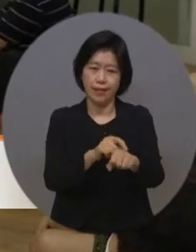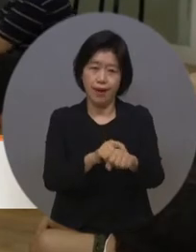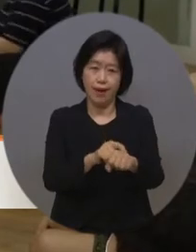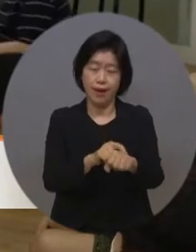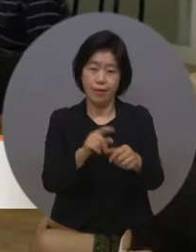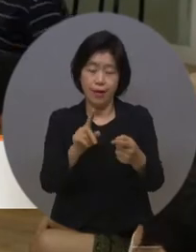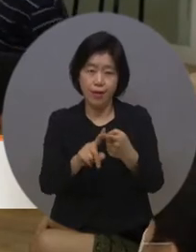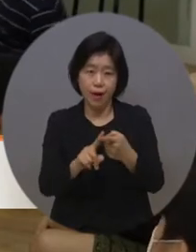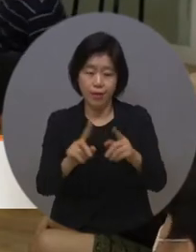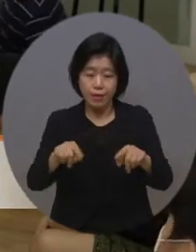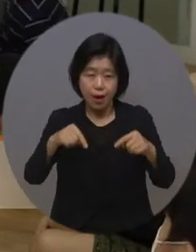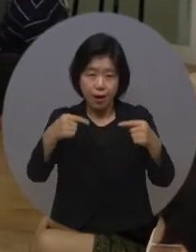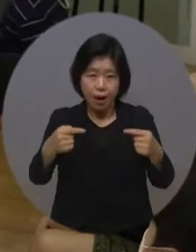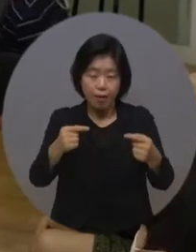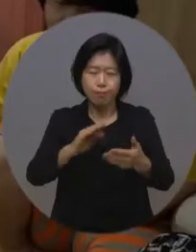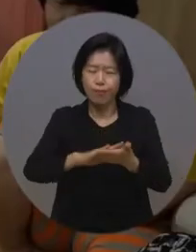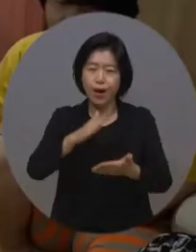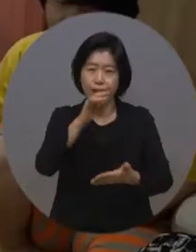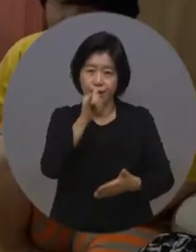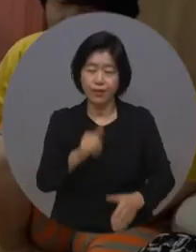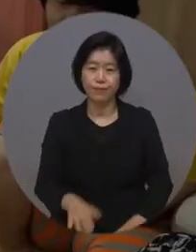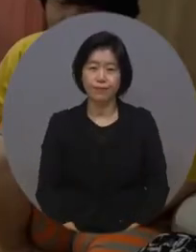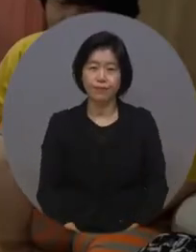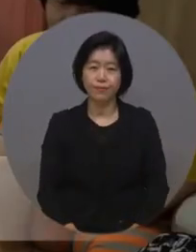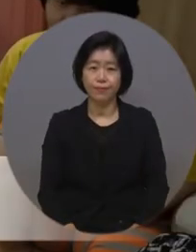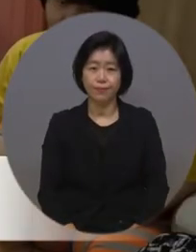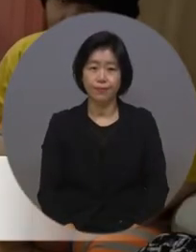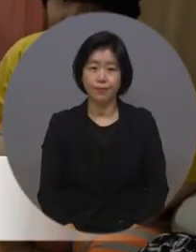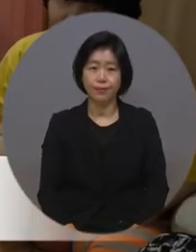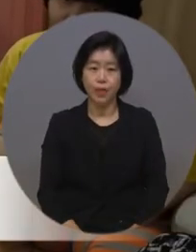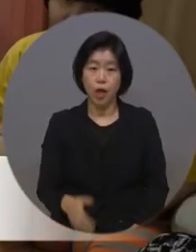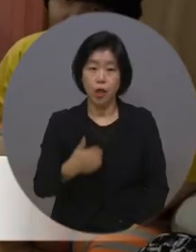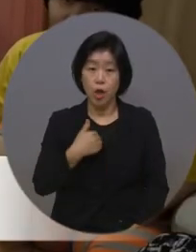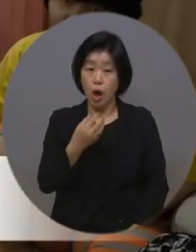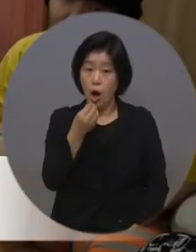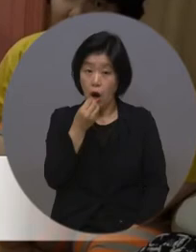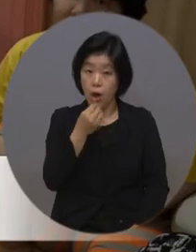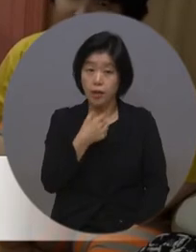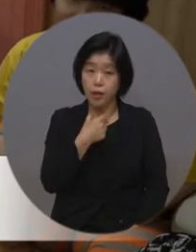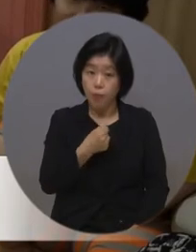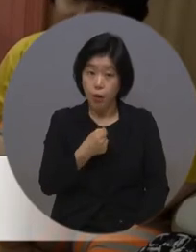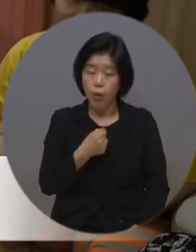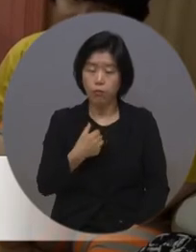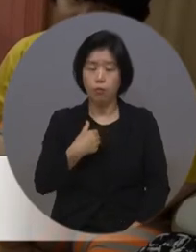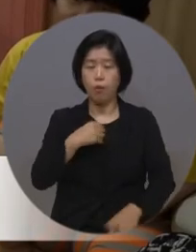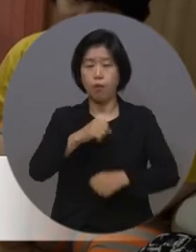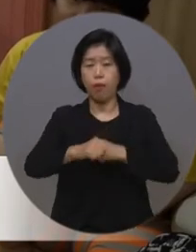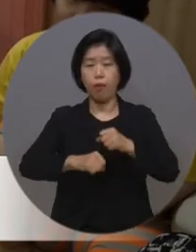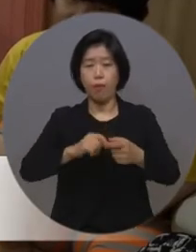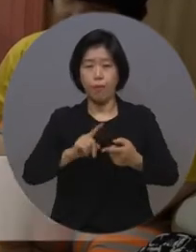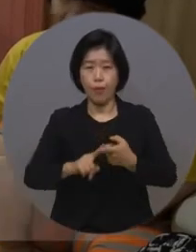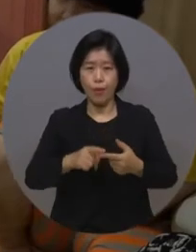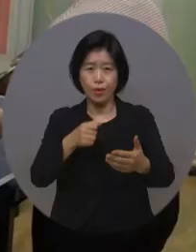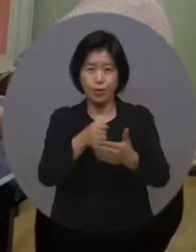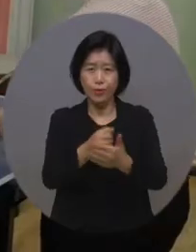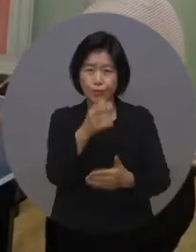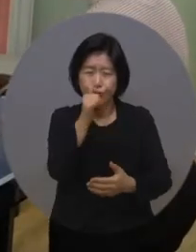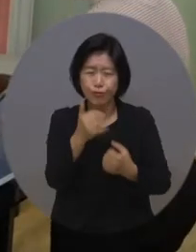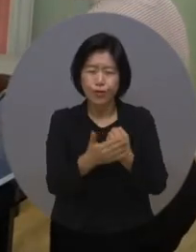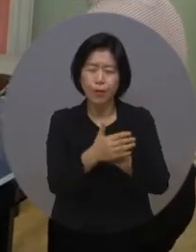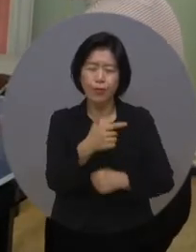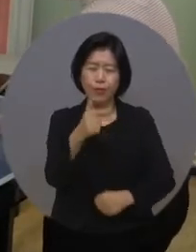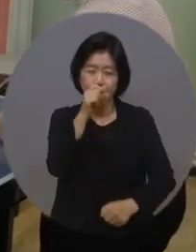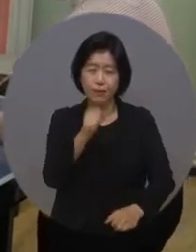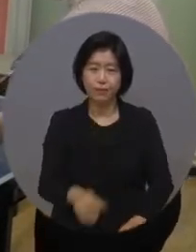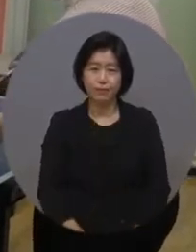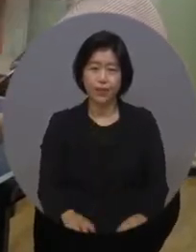무척 높은 프로그램입니다. 먹고 싶은 간식을 내가 견딜 수 있어서 너무 좋아요. 체력